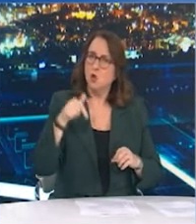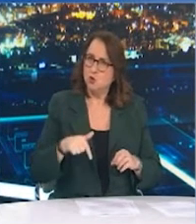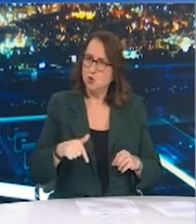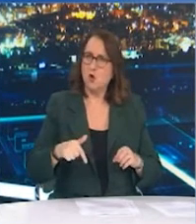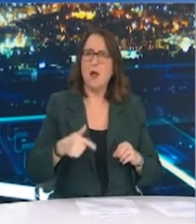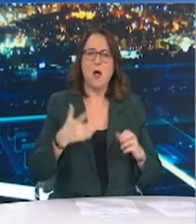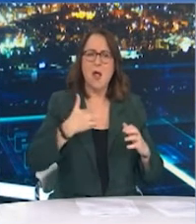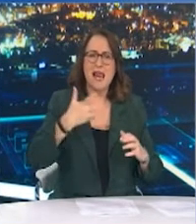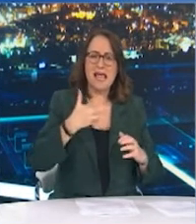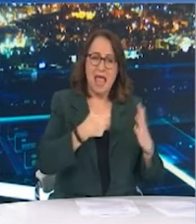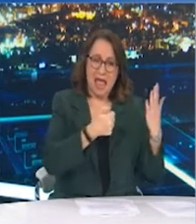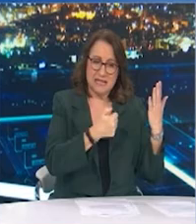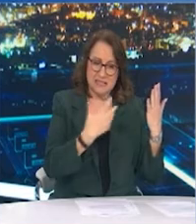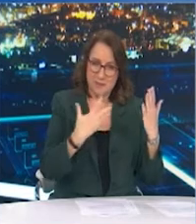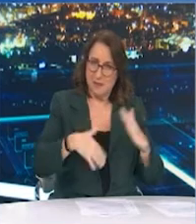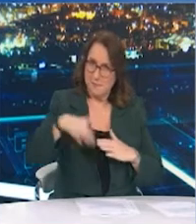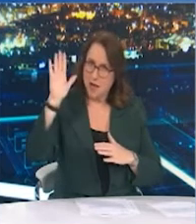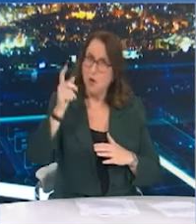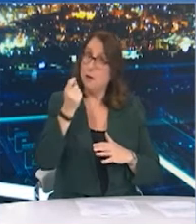στην ηλικιακή ομάδα των 65+.